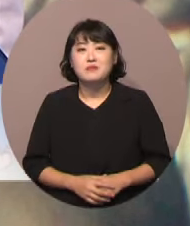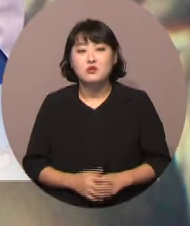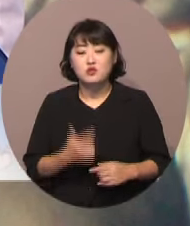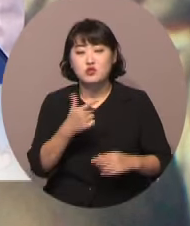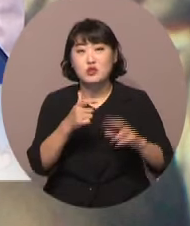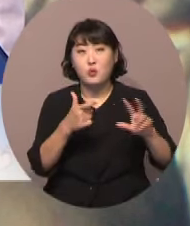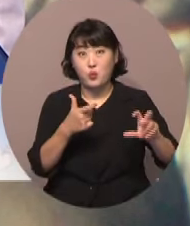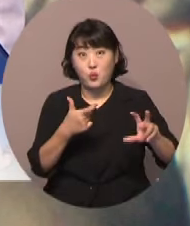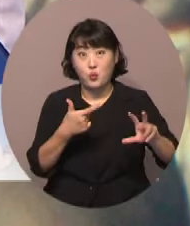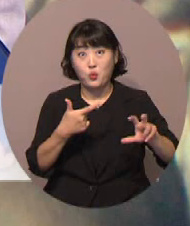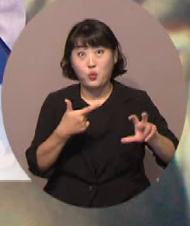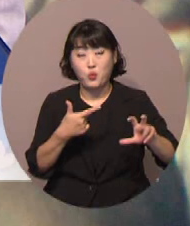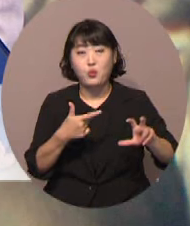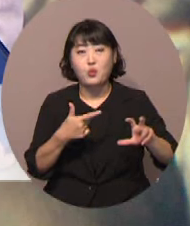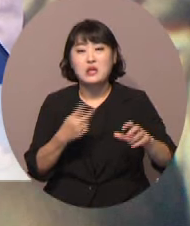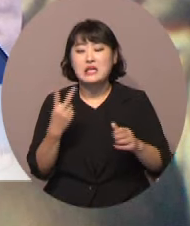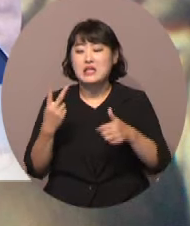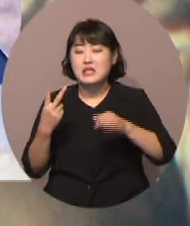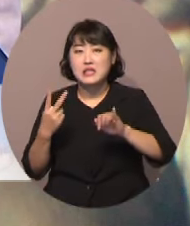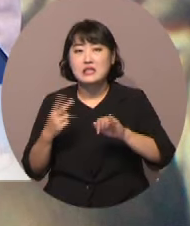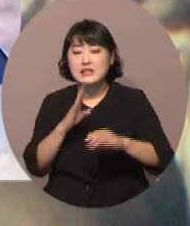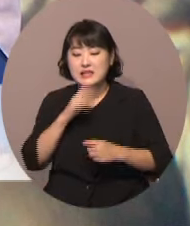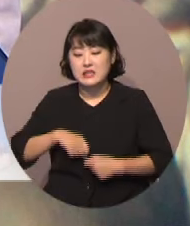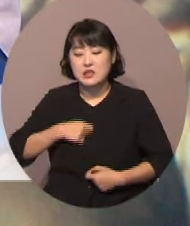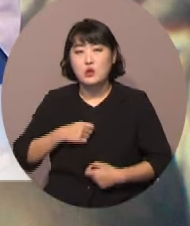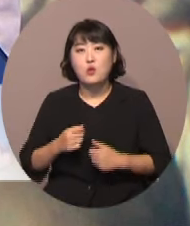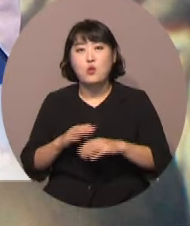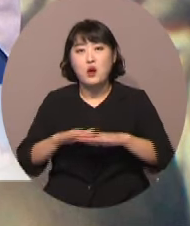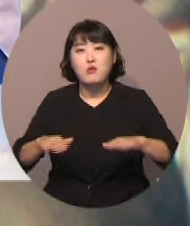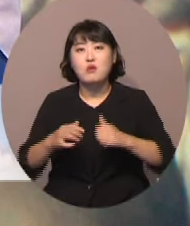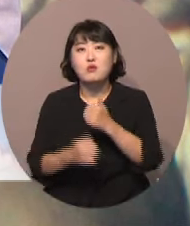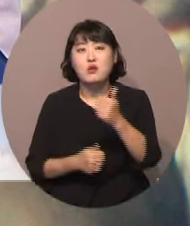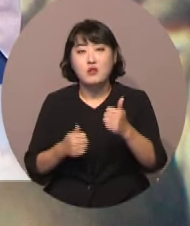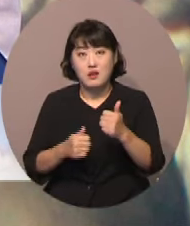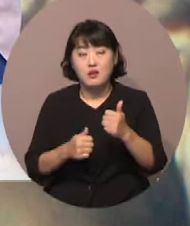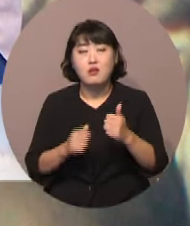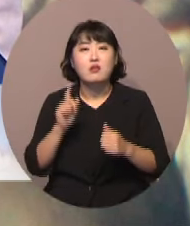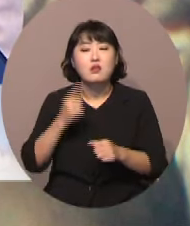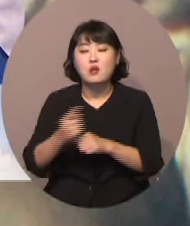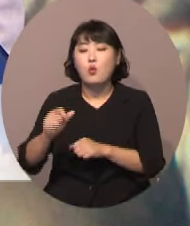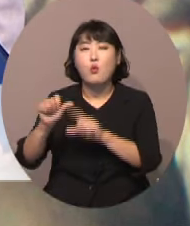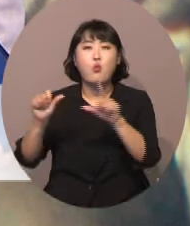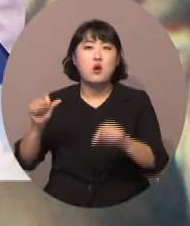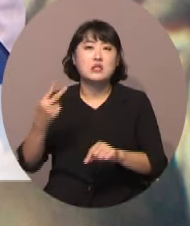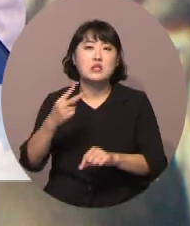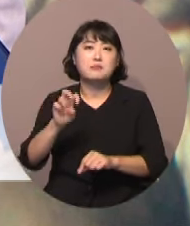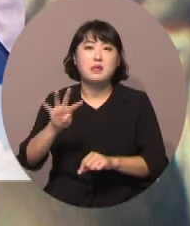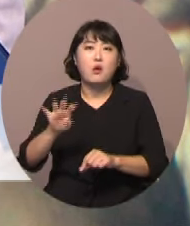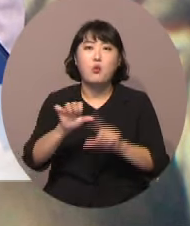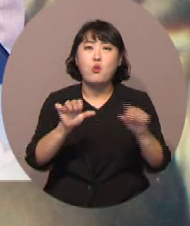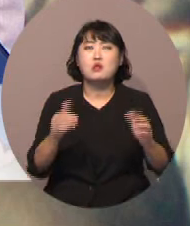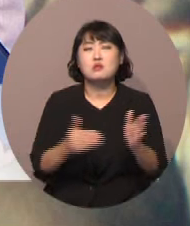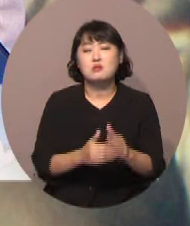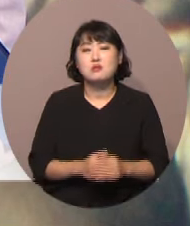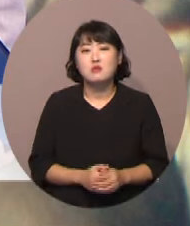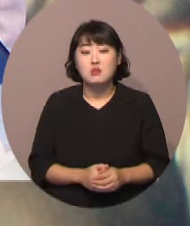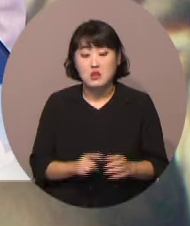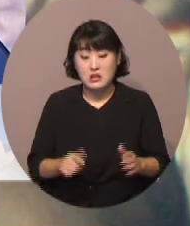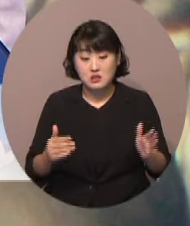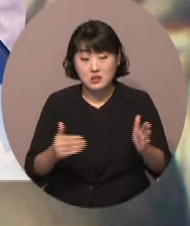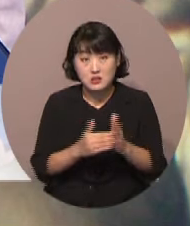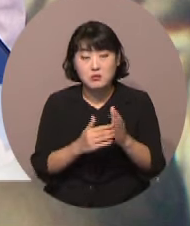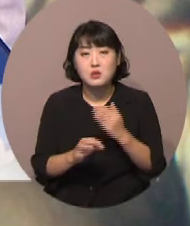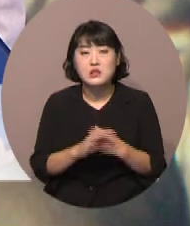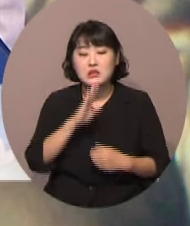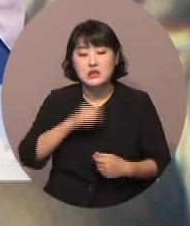조사를 담당하는 2기 진실화해위원회는 내년 5월 활동을 마무리하는데요. 위원회가 해산하면 진실